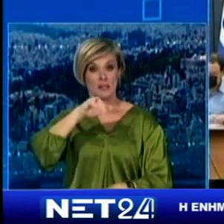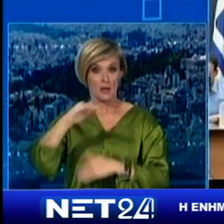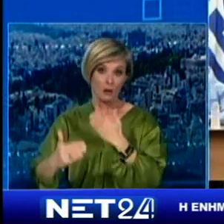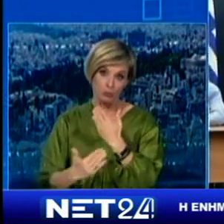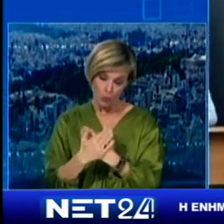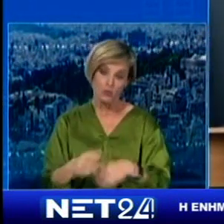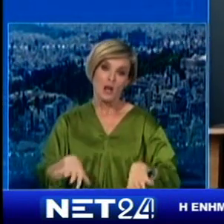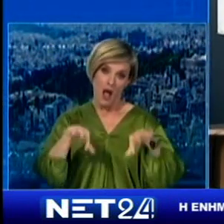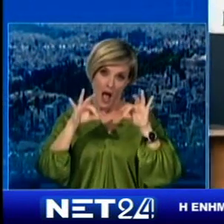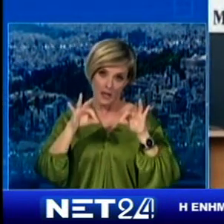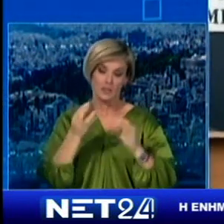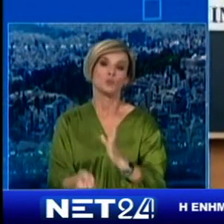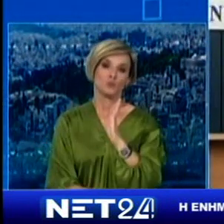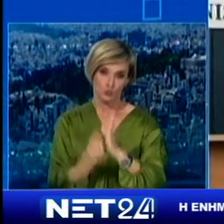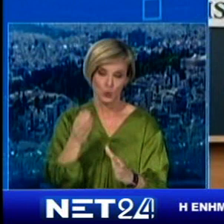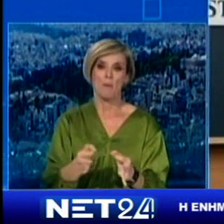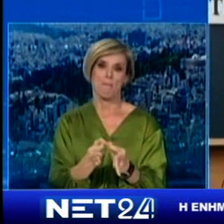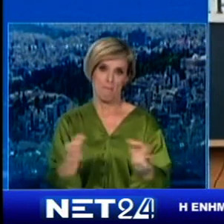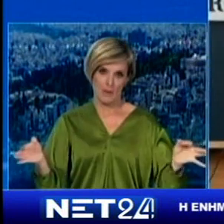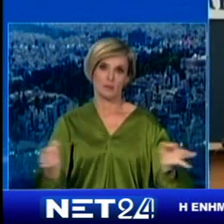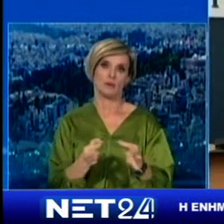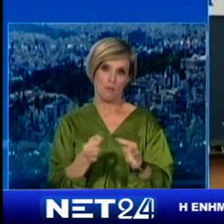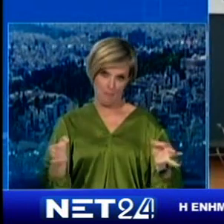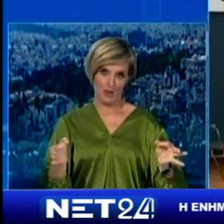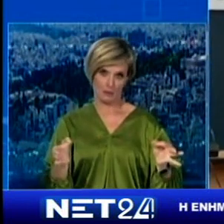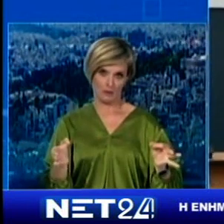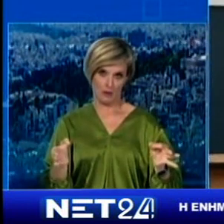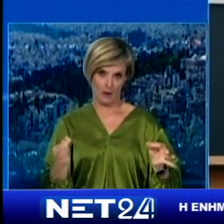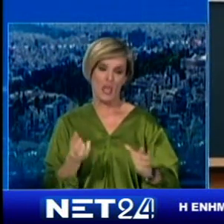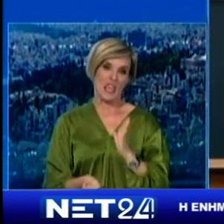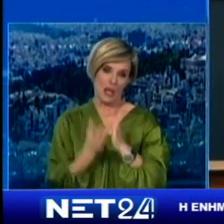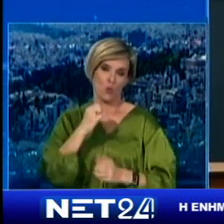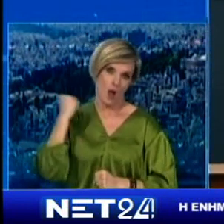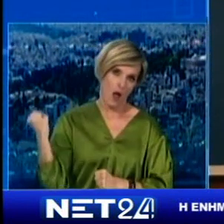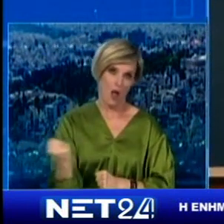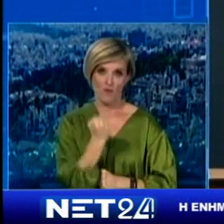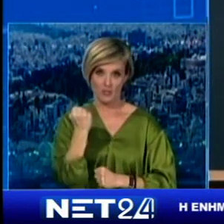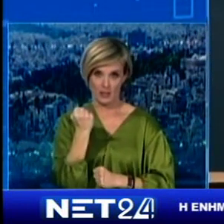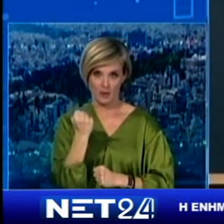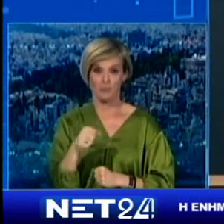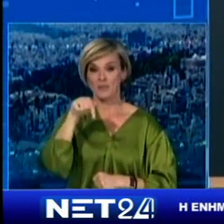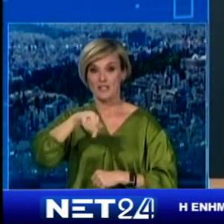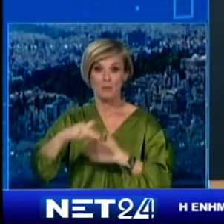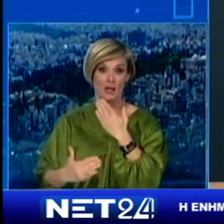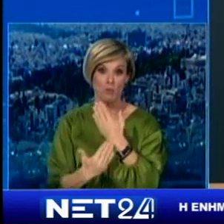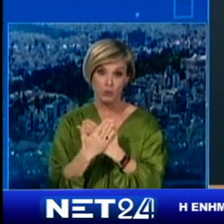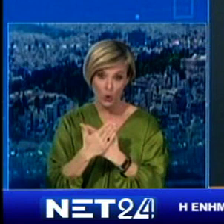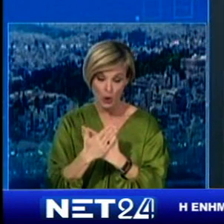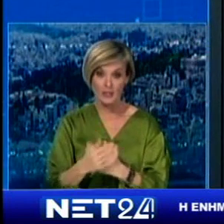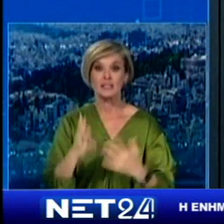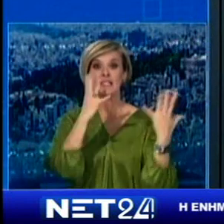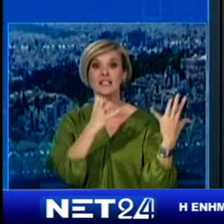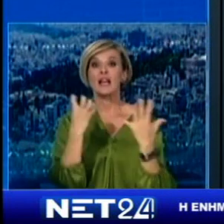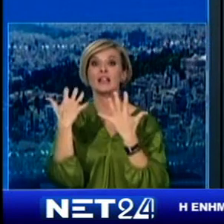γνωρίζετε, έχει τεθεί σε ισχύ το νέο Γενικό Σχέδιο για την ανάσχεση του δεύτερου κύματος της πανδημίας. Έτσι, από σήμερα το πρωί, 46